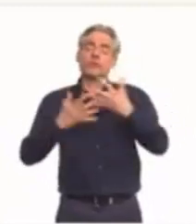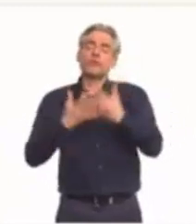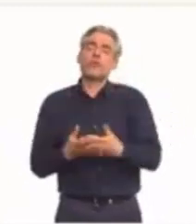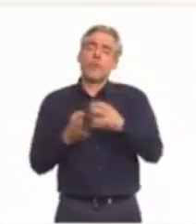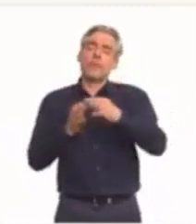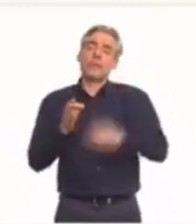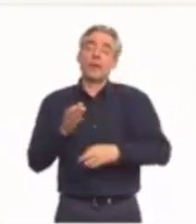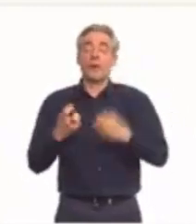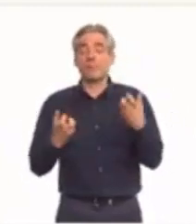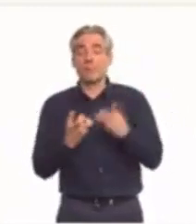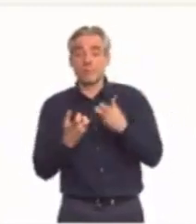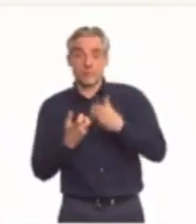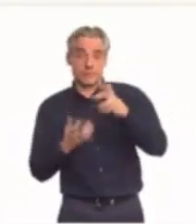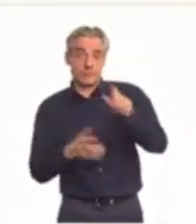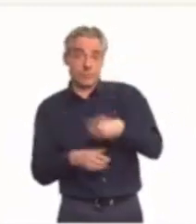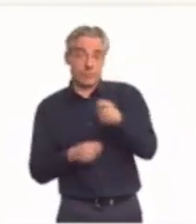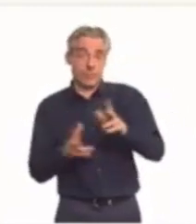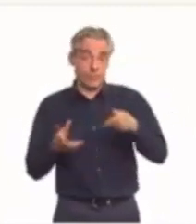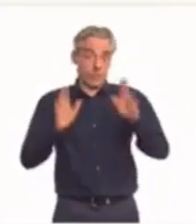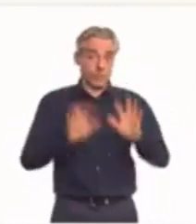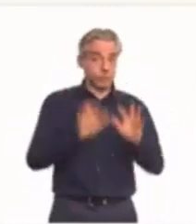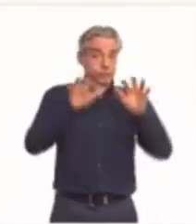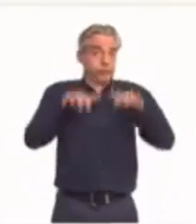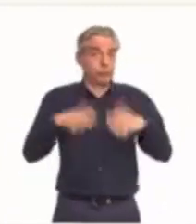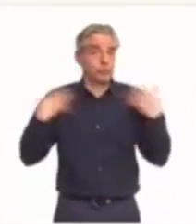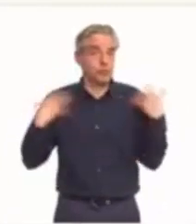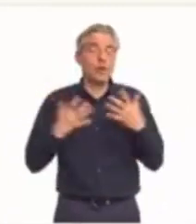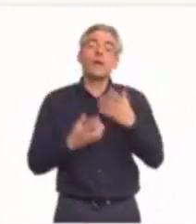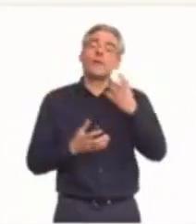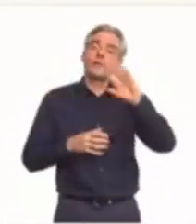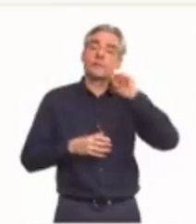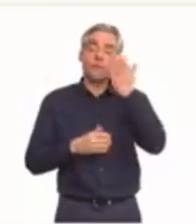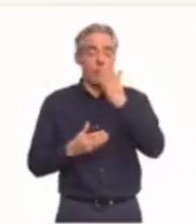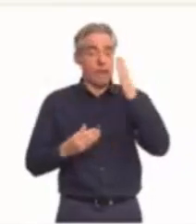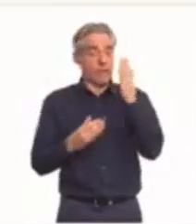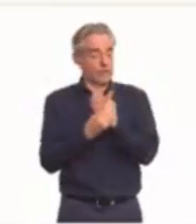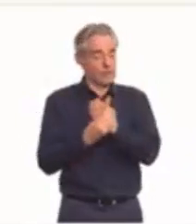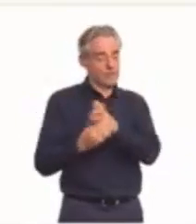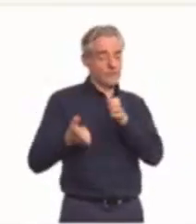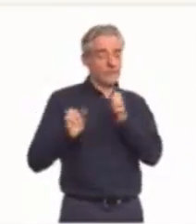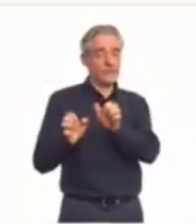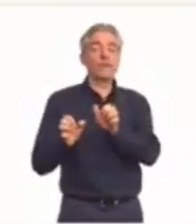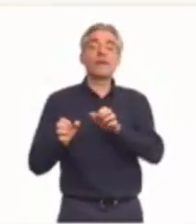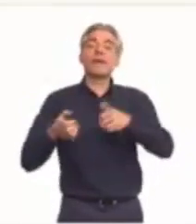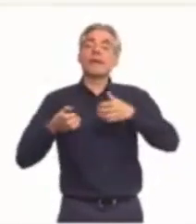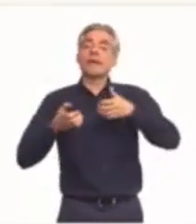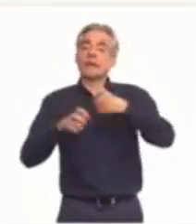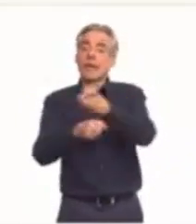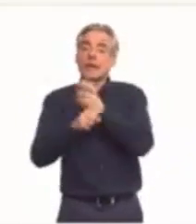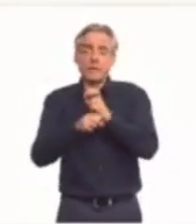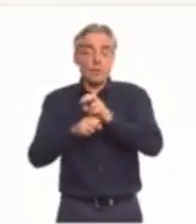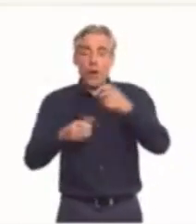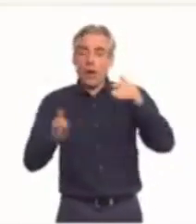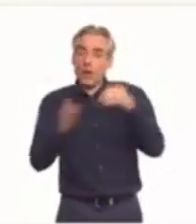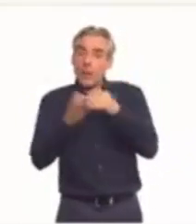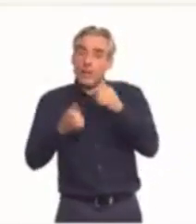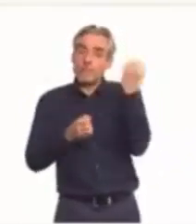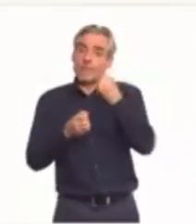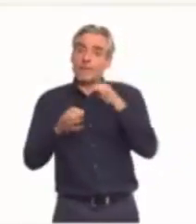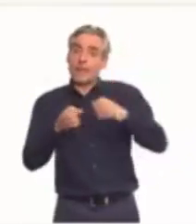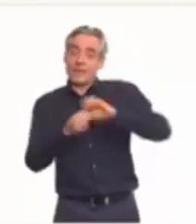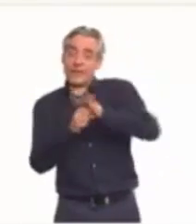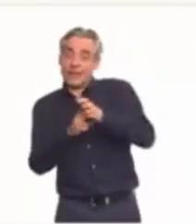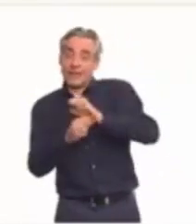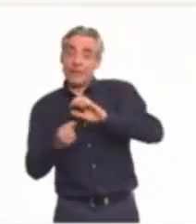je pense notamment à la première vague. Et nous devons aussi agir, évidemment, pour limiter au maximum les risques de diffusion de ces